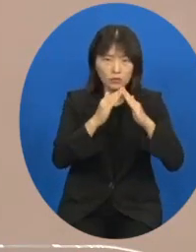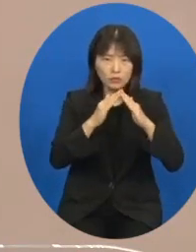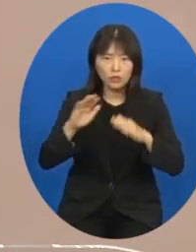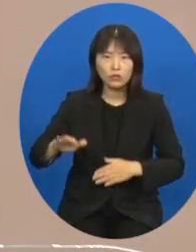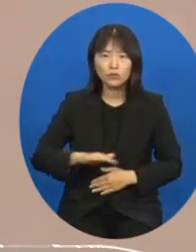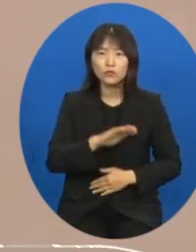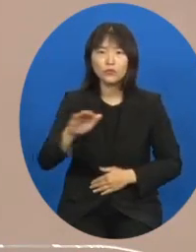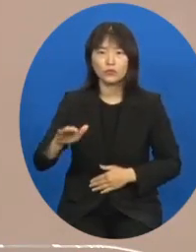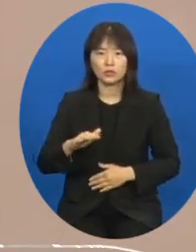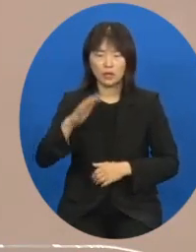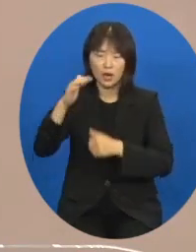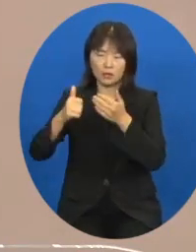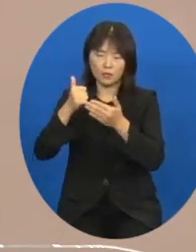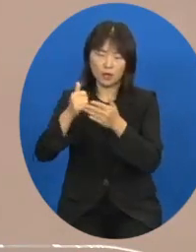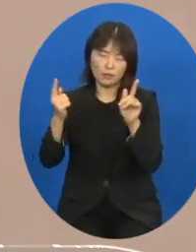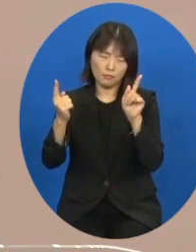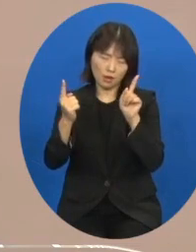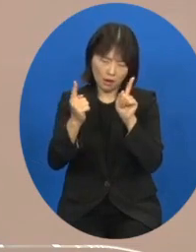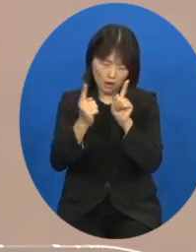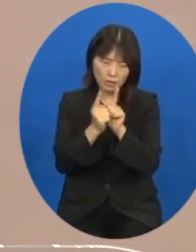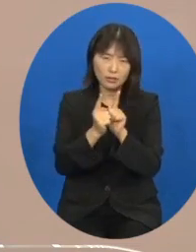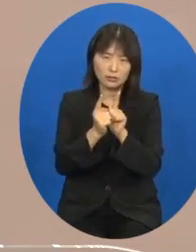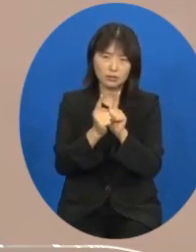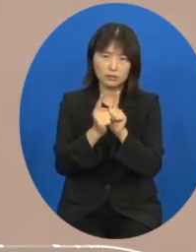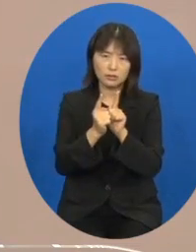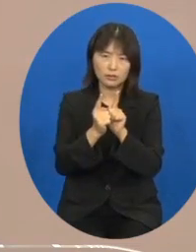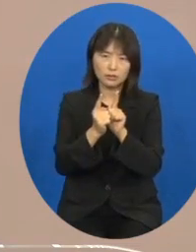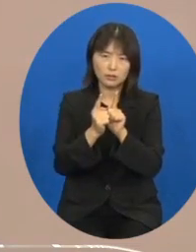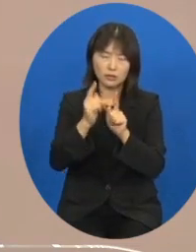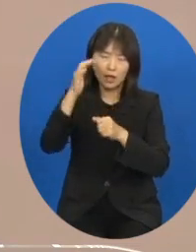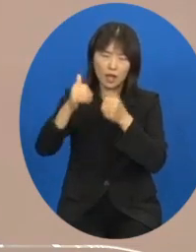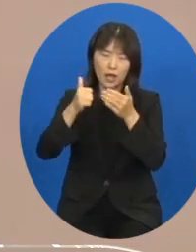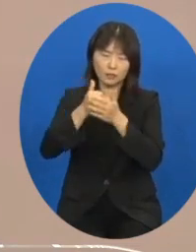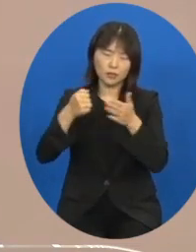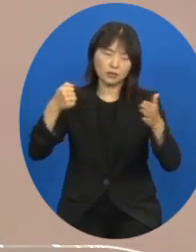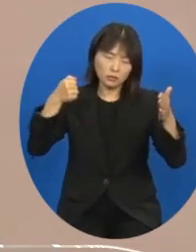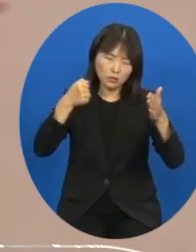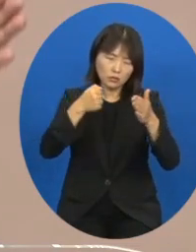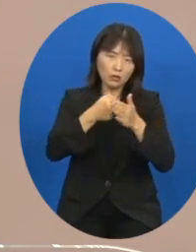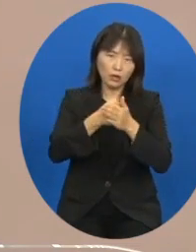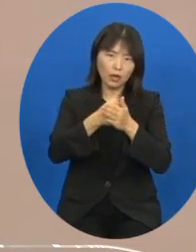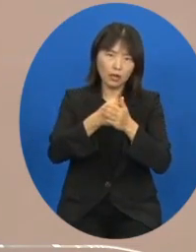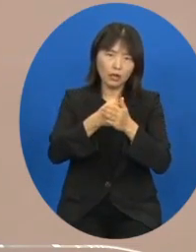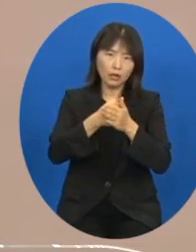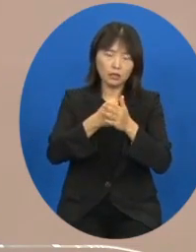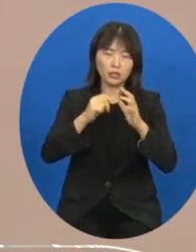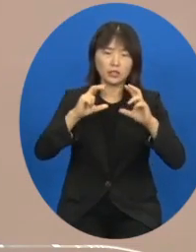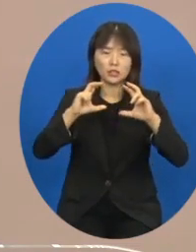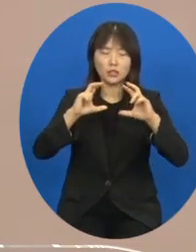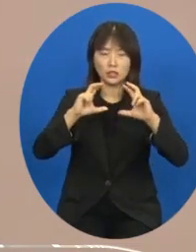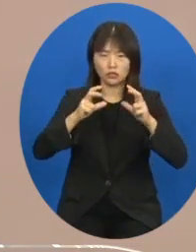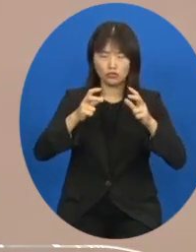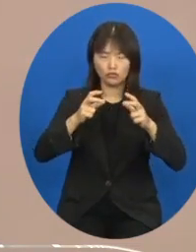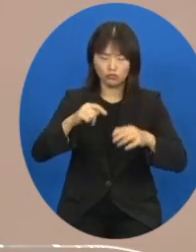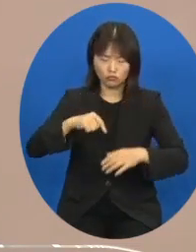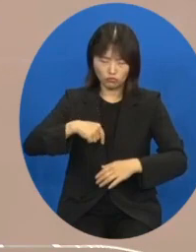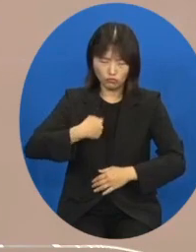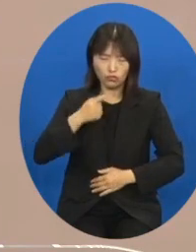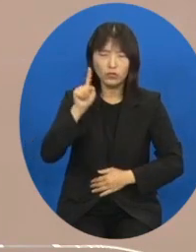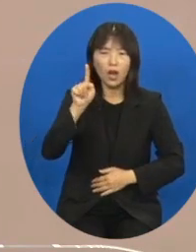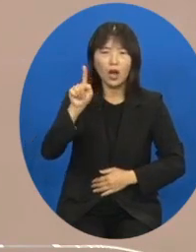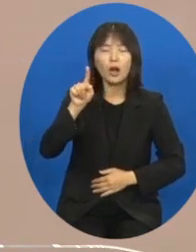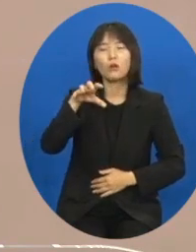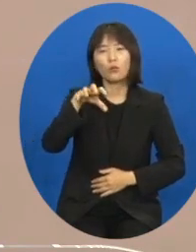우리가 하나님과 만날 수 있는 하나님이 정하신 이 지구상의 유일한